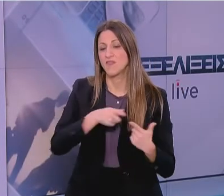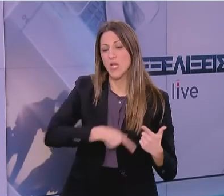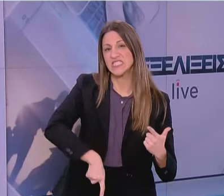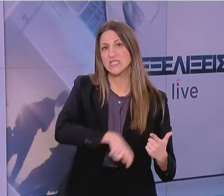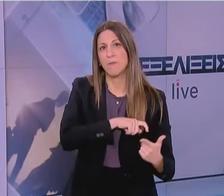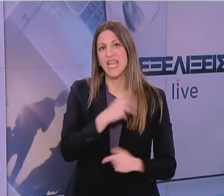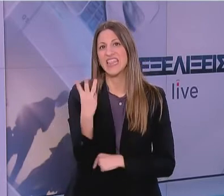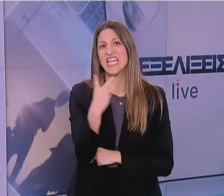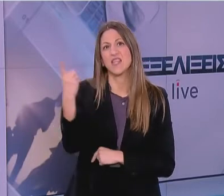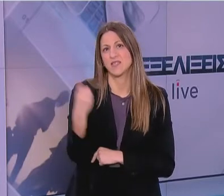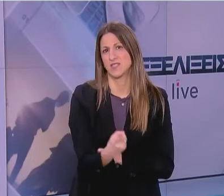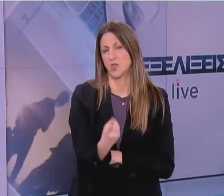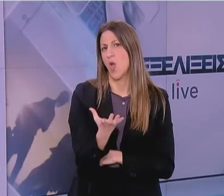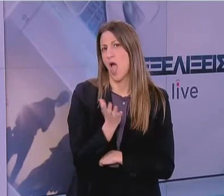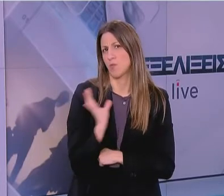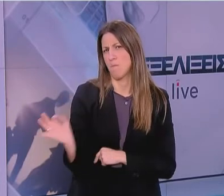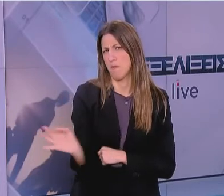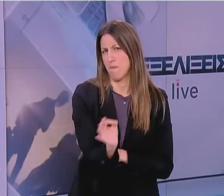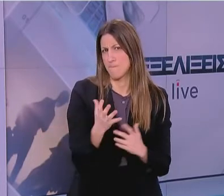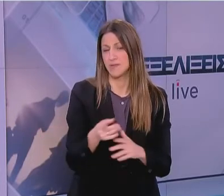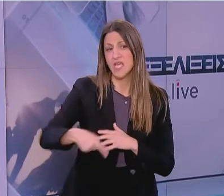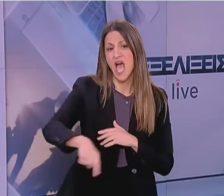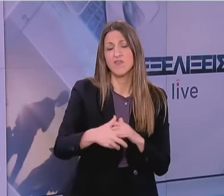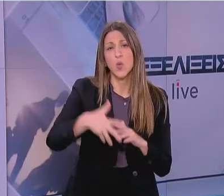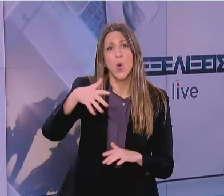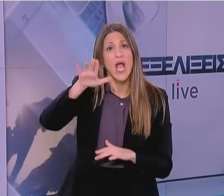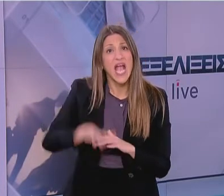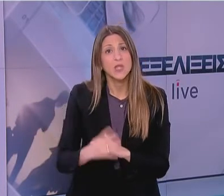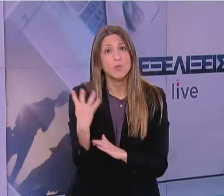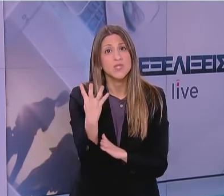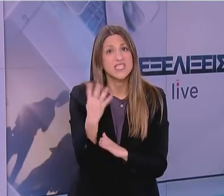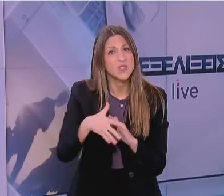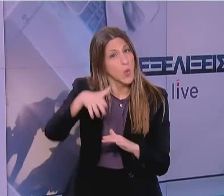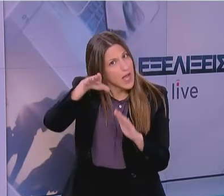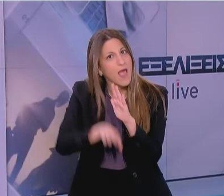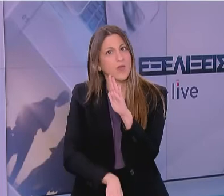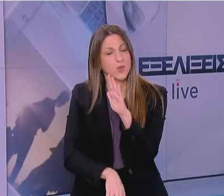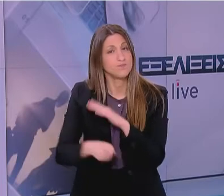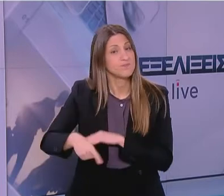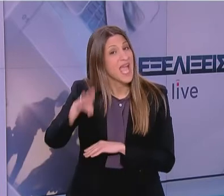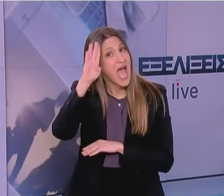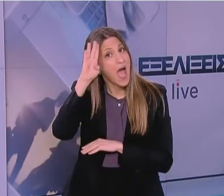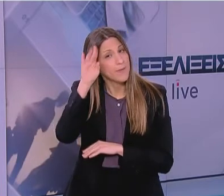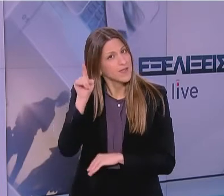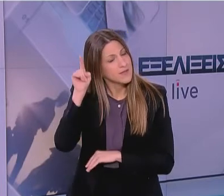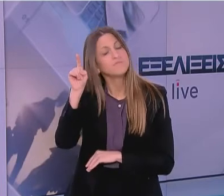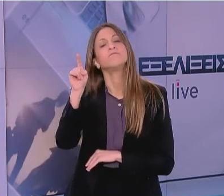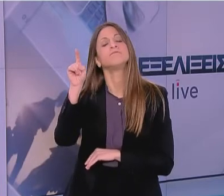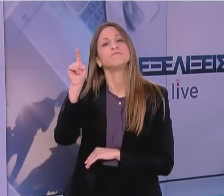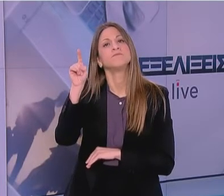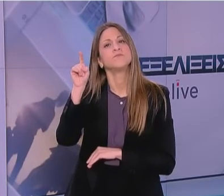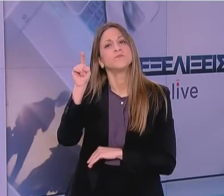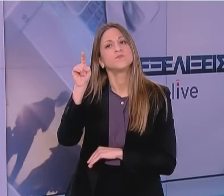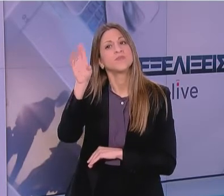το 33% των καταγεγραμμένων κρουσμάτων είναι ηλικίας κάτω των 44 ετών. Στις Ηνωμένες Πολιτείες,